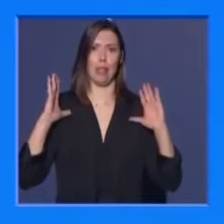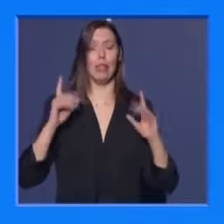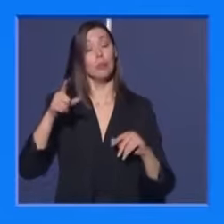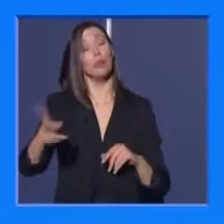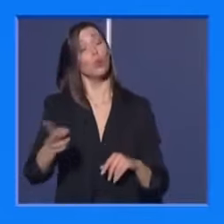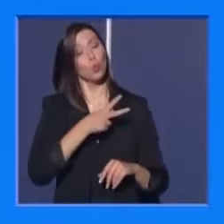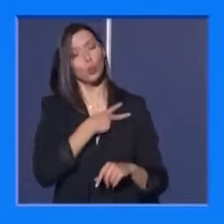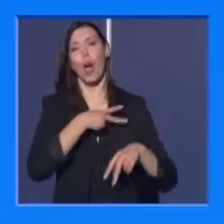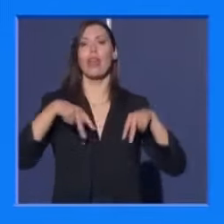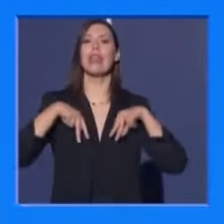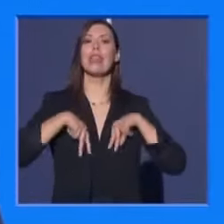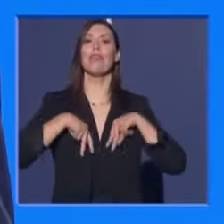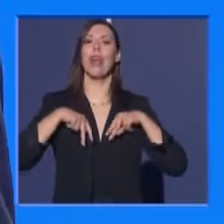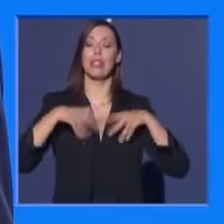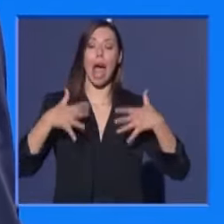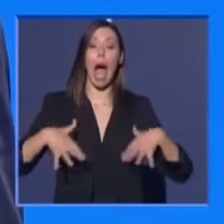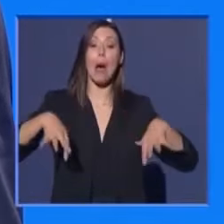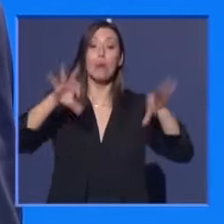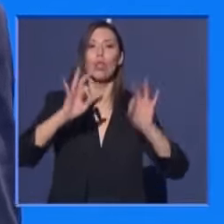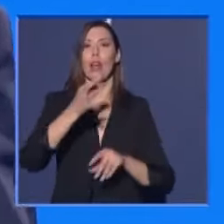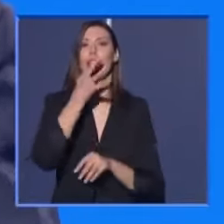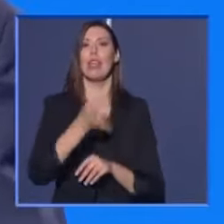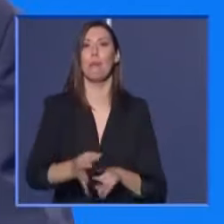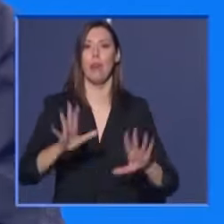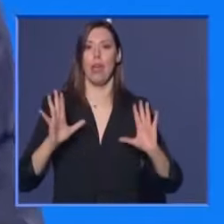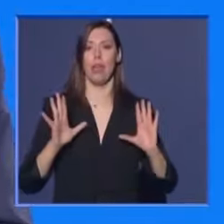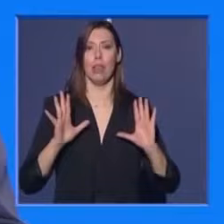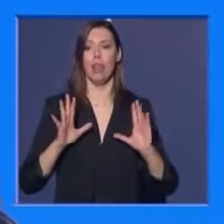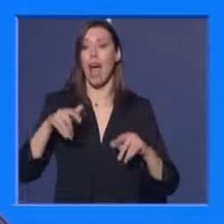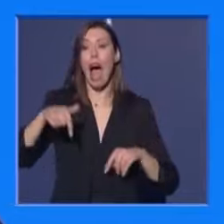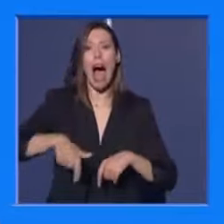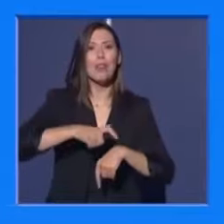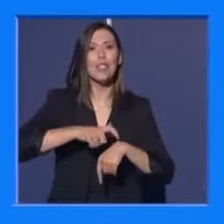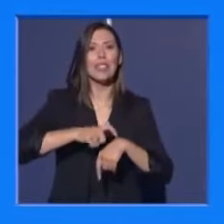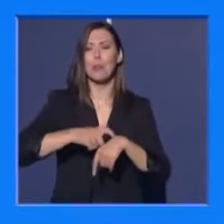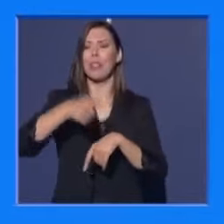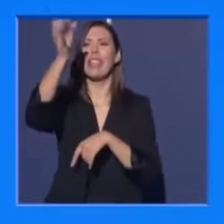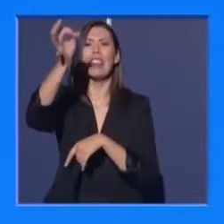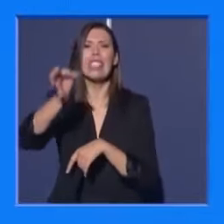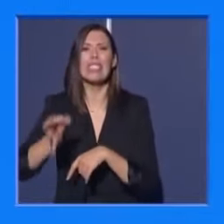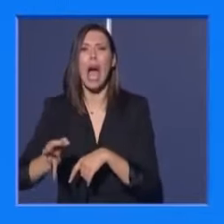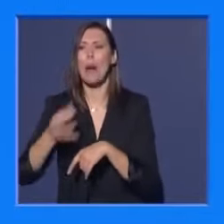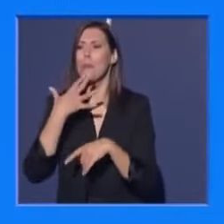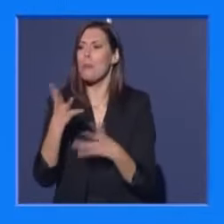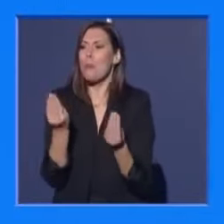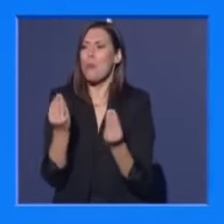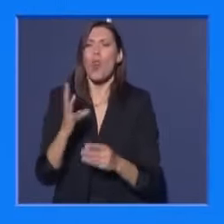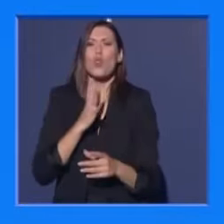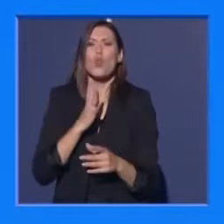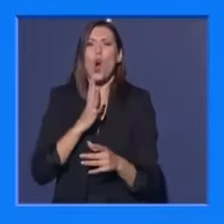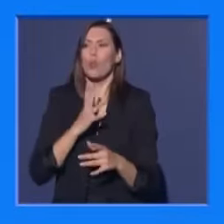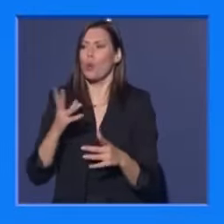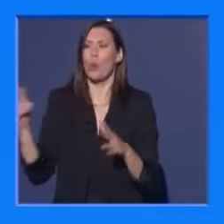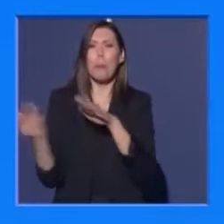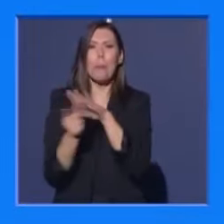αρχή-αρχή ότι από το σύνολο όσων βρίσκονται παγιδευμένοι στα hot spot σήμερα, η συντριπτική